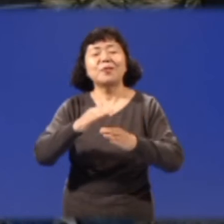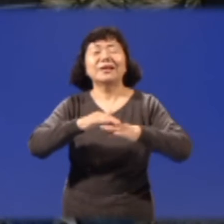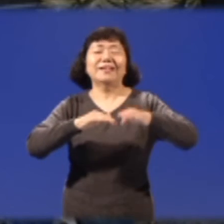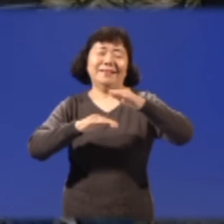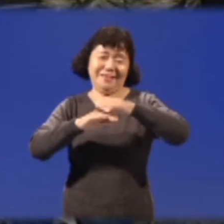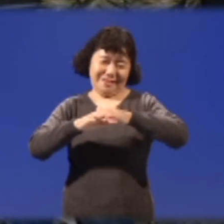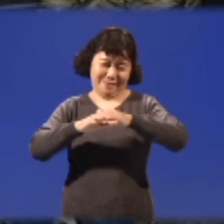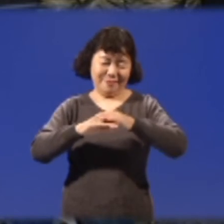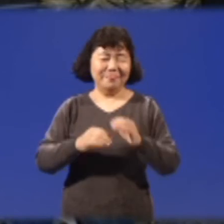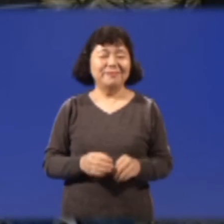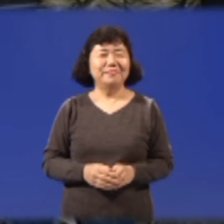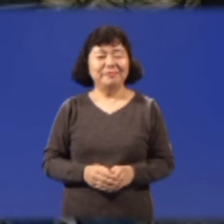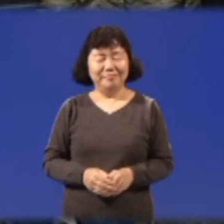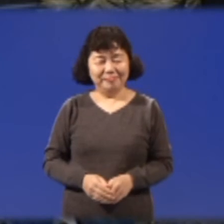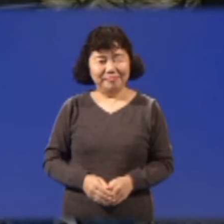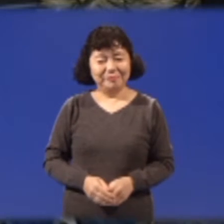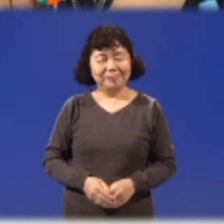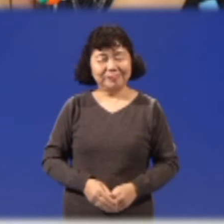ん、